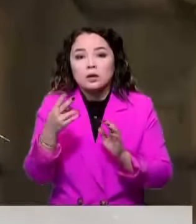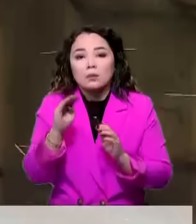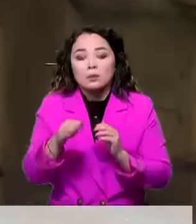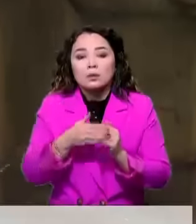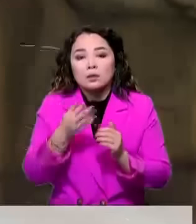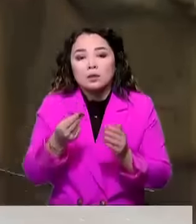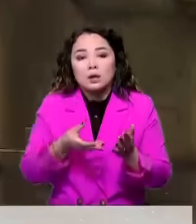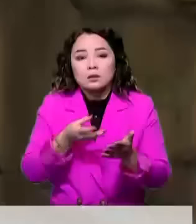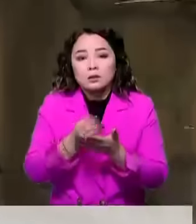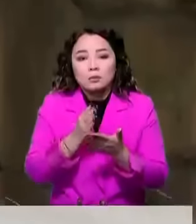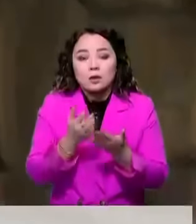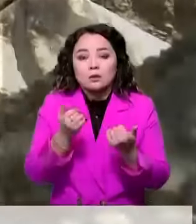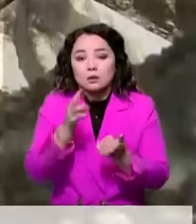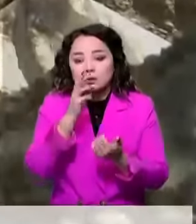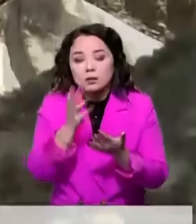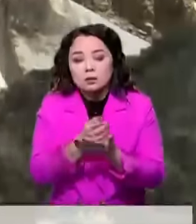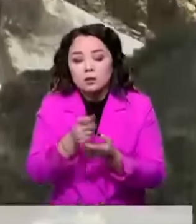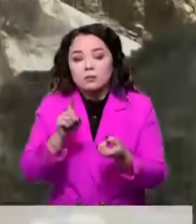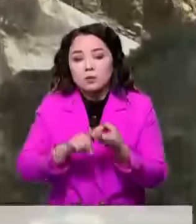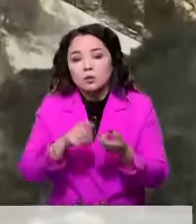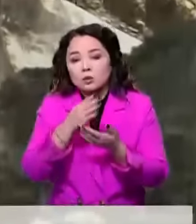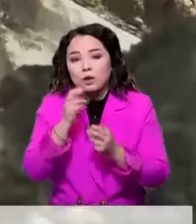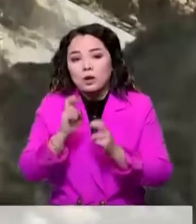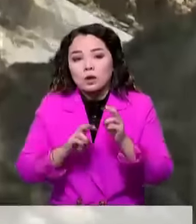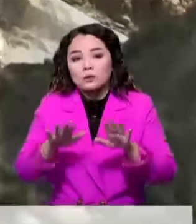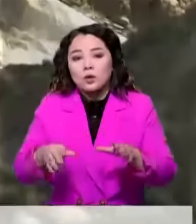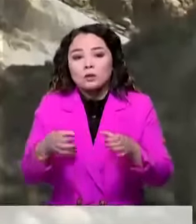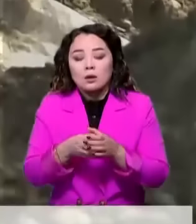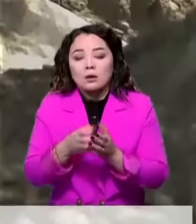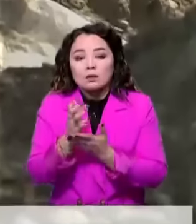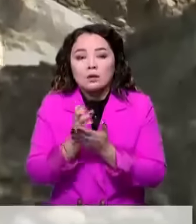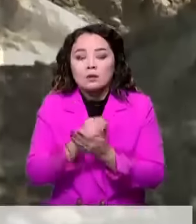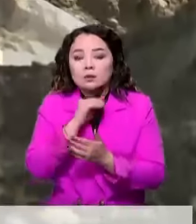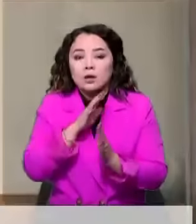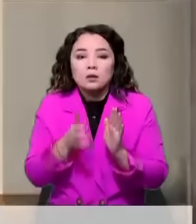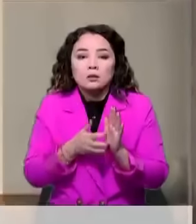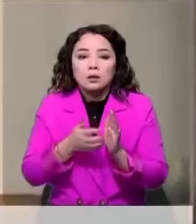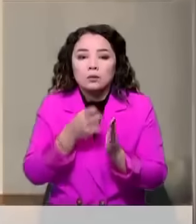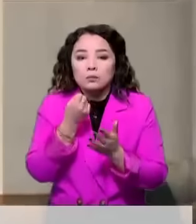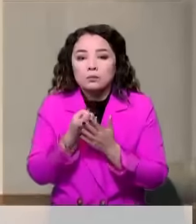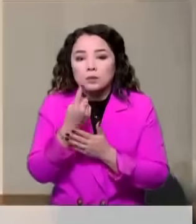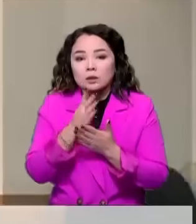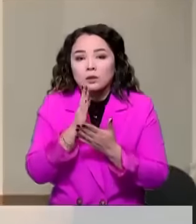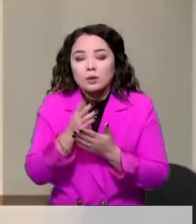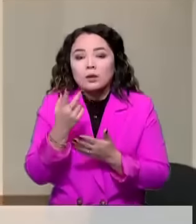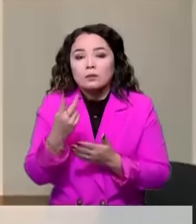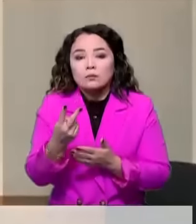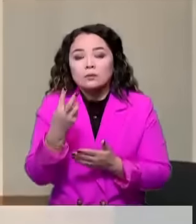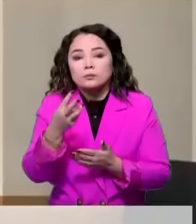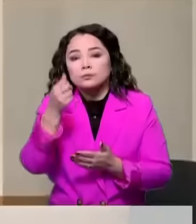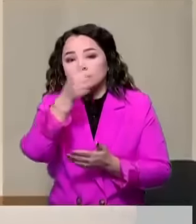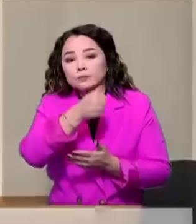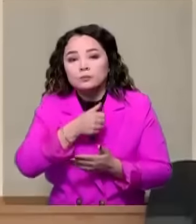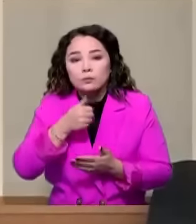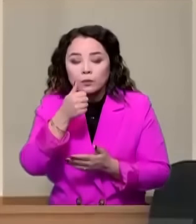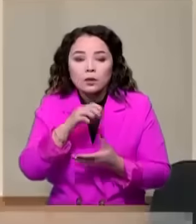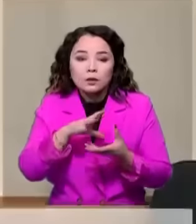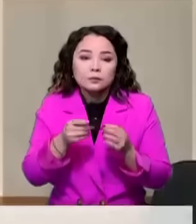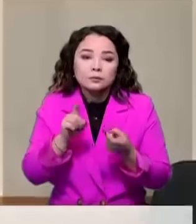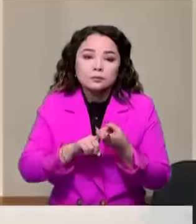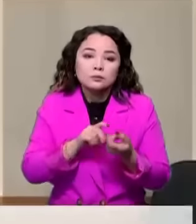теңге алатын. Мардымсыз жалақы кесірінен кәсіпорындарда кадр тапшылығы туындаған. Последние 2-3 года, наверное, жылу